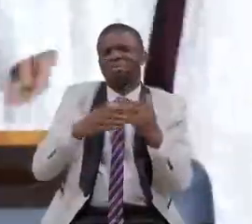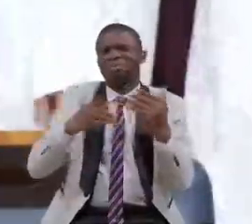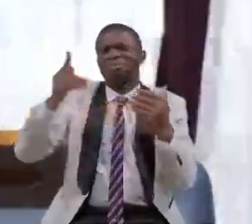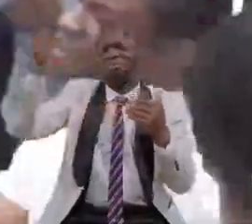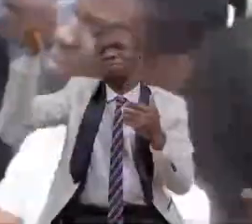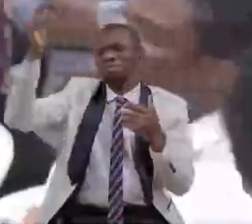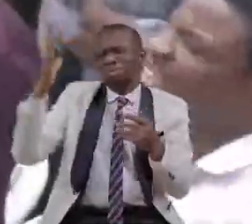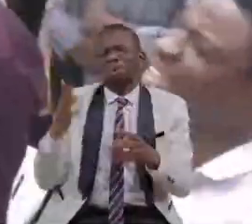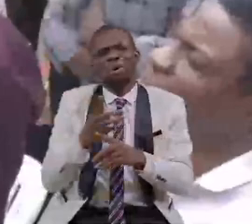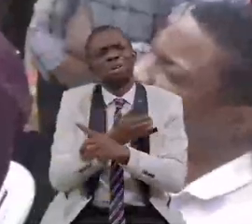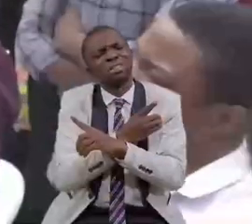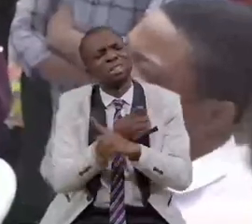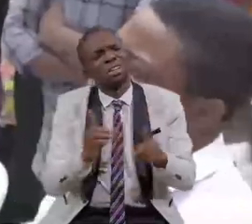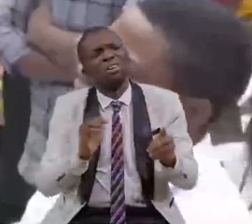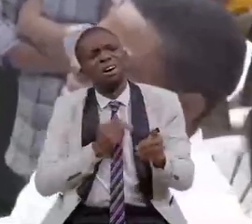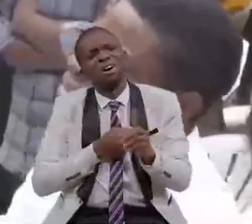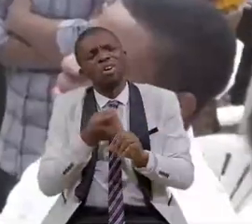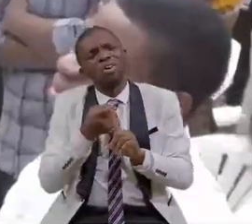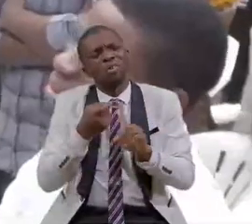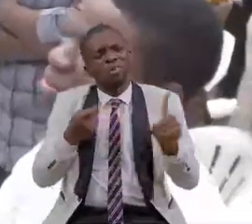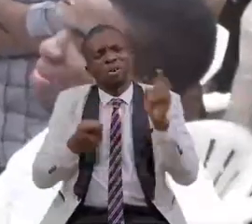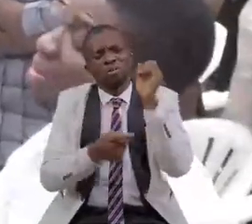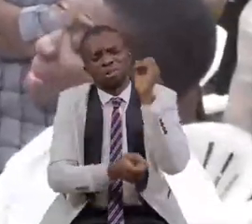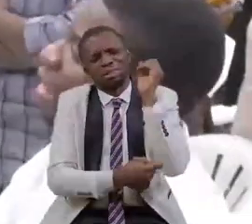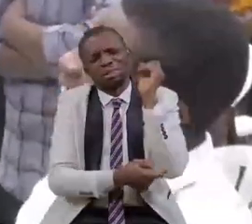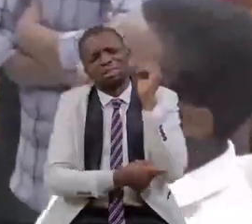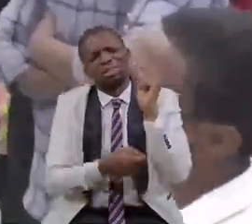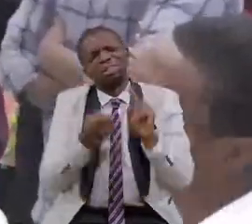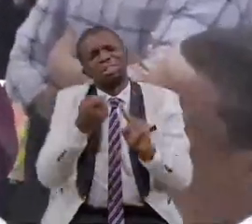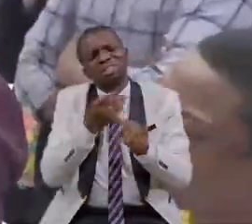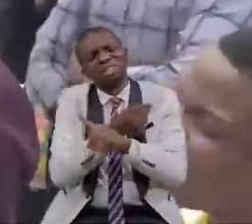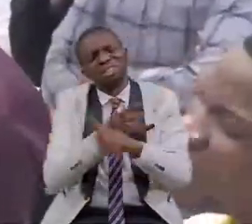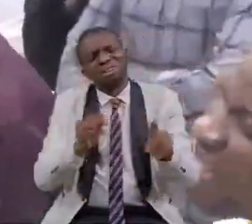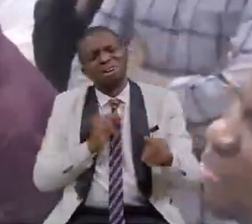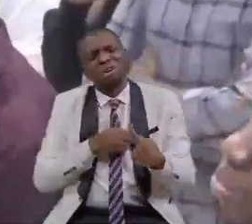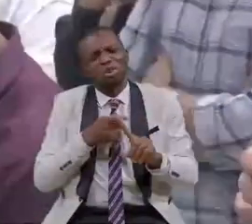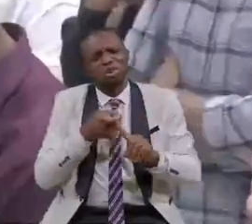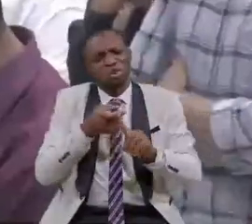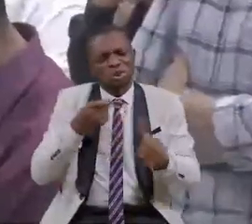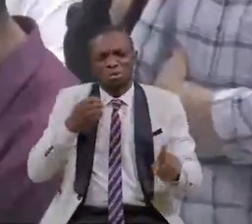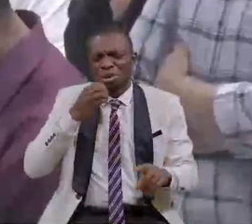Seigneur, délivre-nous de la tentation. Délivre-nous du mal, du malin.